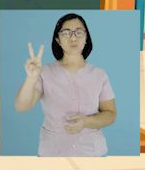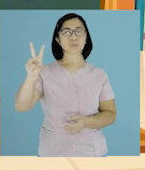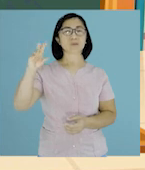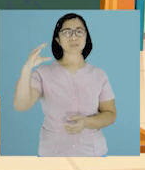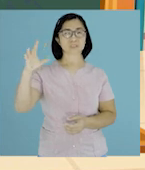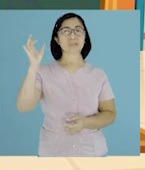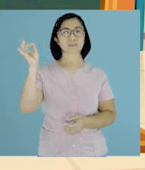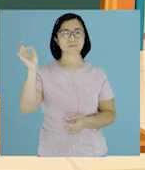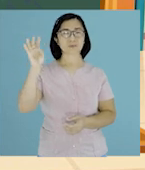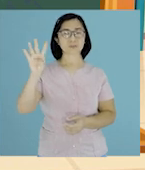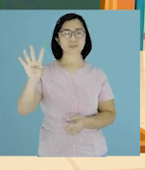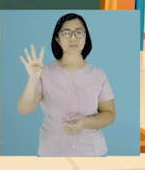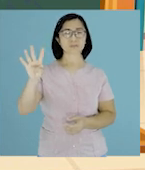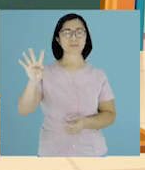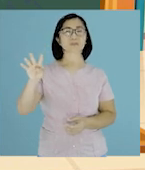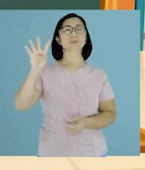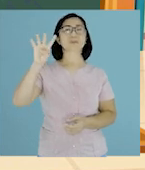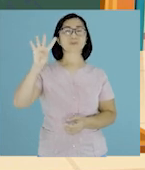284,